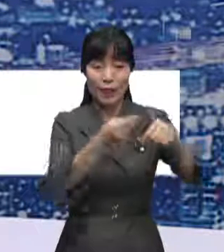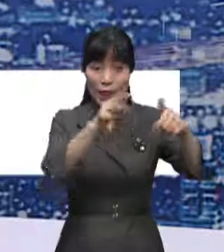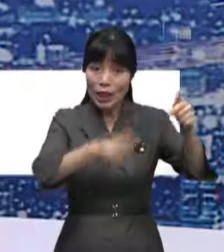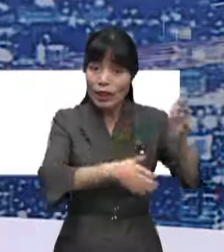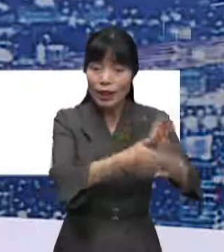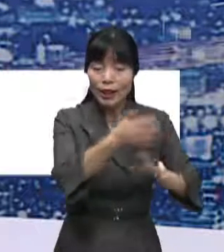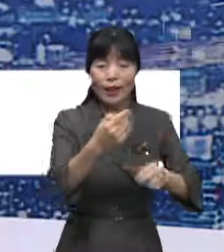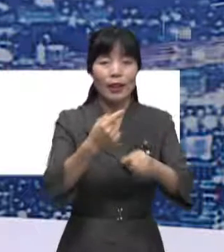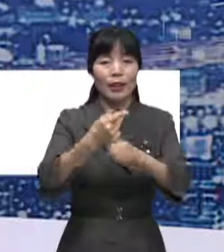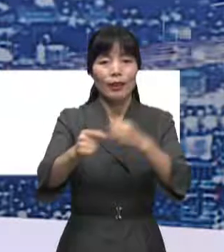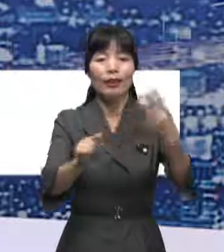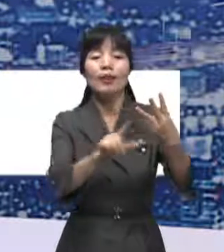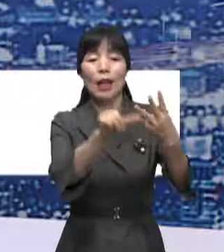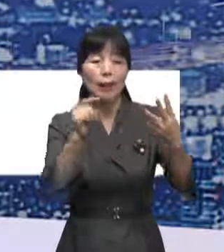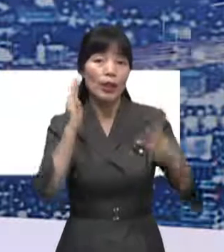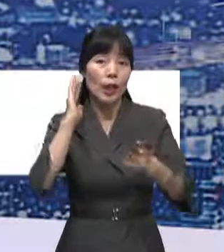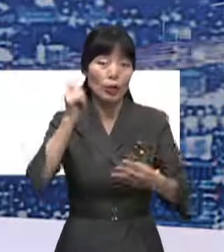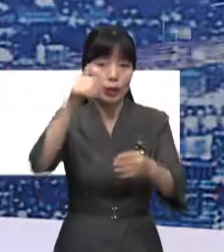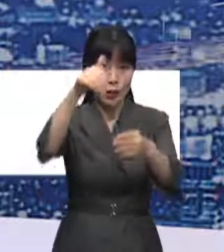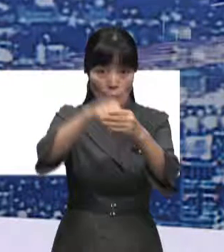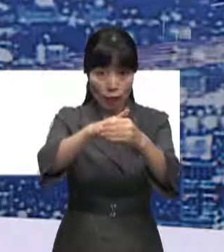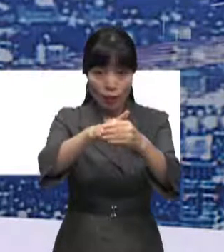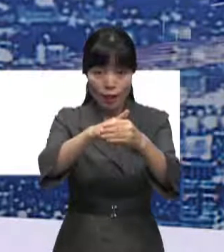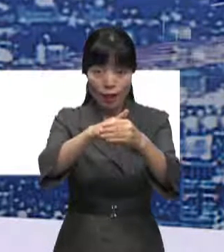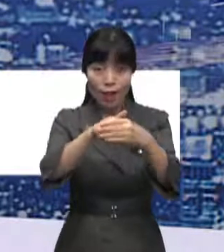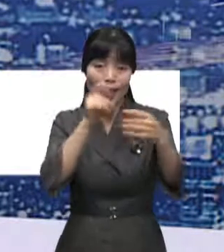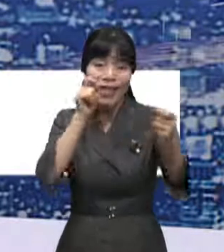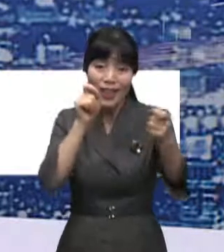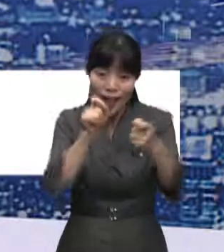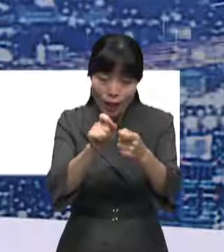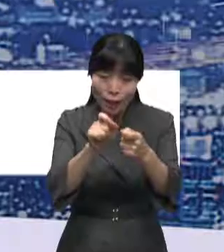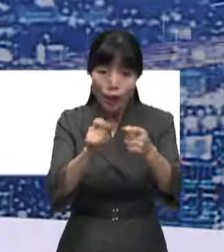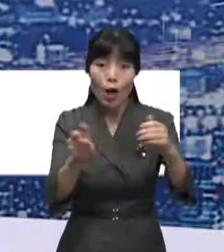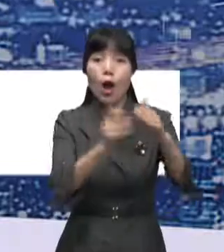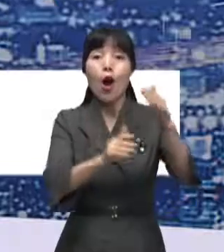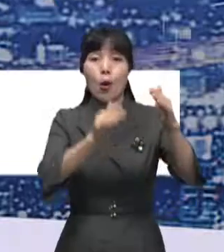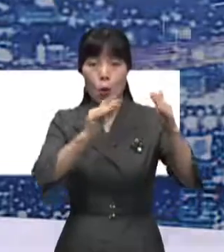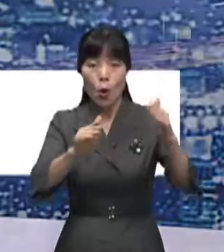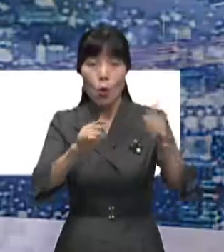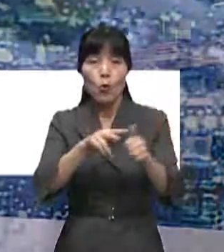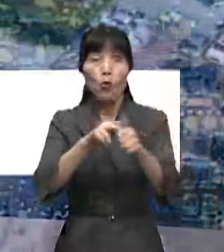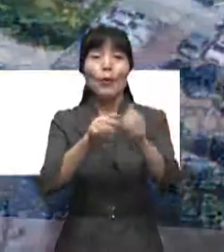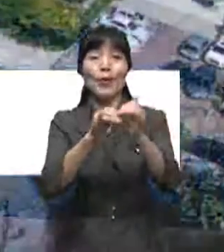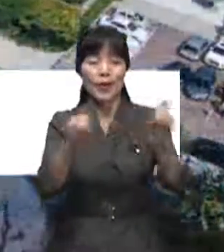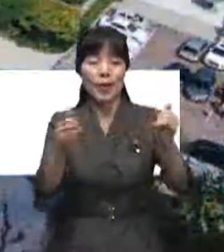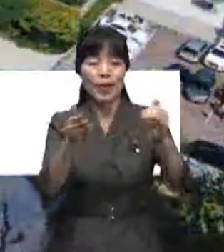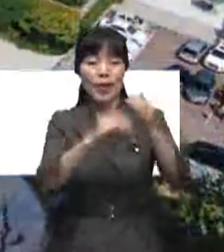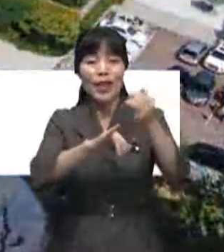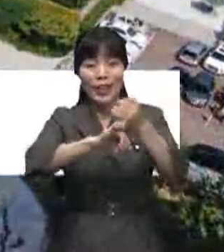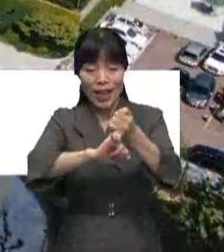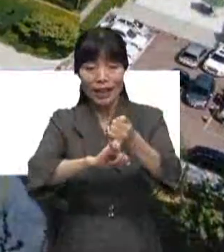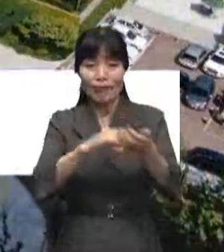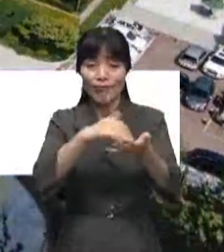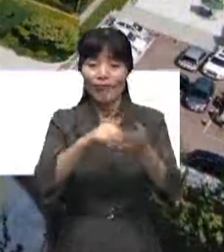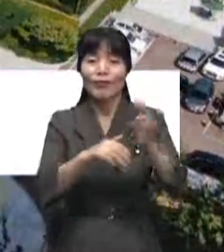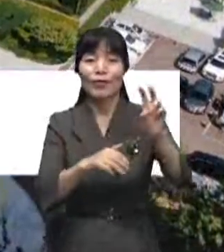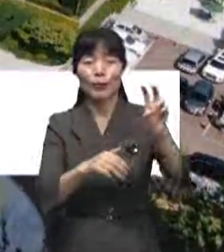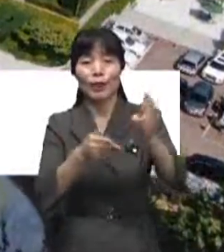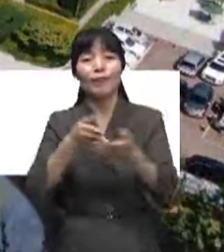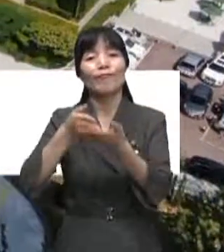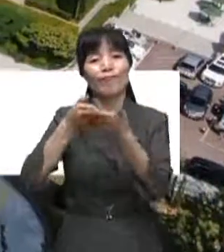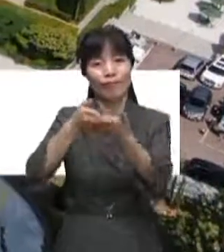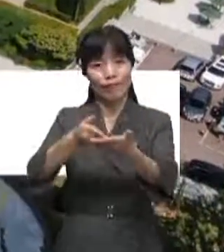인천시가 내년 3월 대통령 선거를 앞두고 각 정당 대선 후보들에게 제안할 인천 관련 공약 20개를 선정했다고